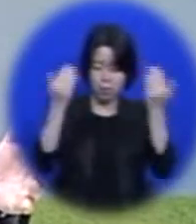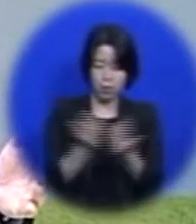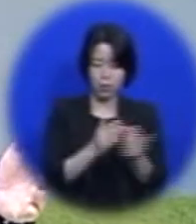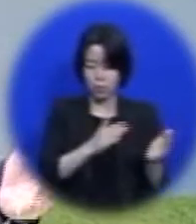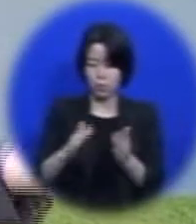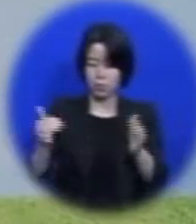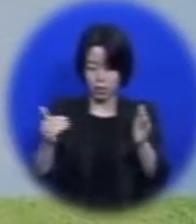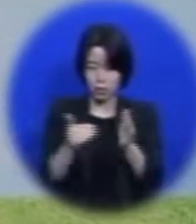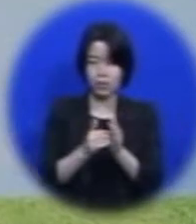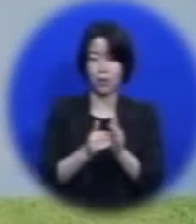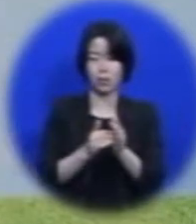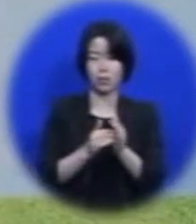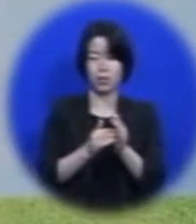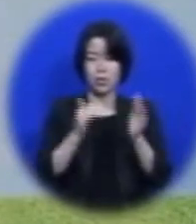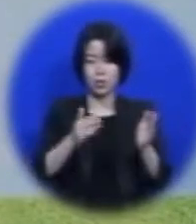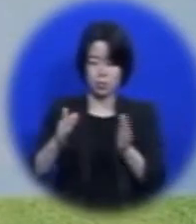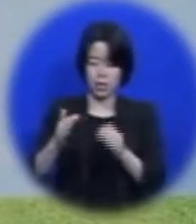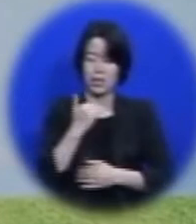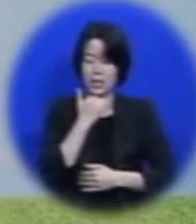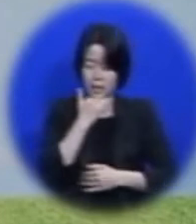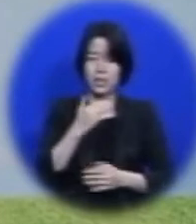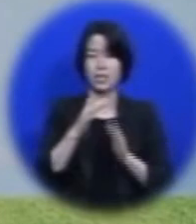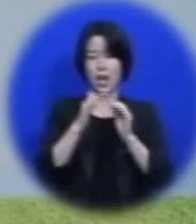갖추고 준비하신 하나님.